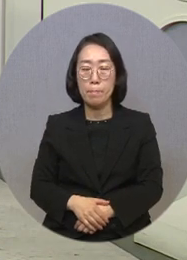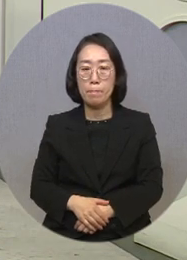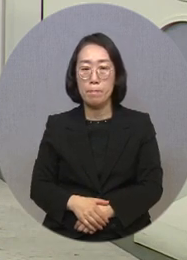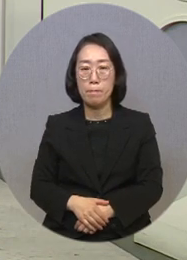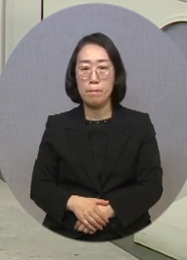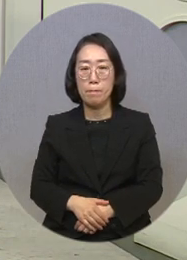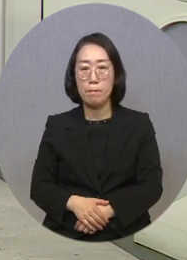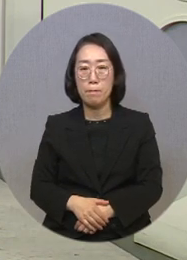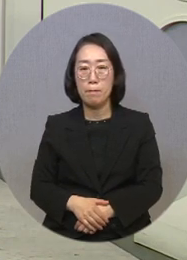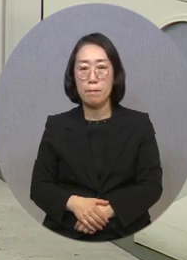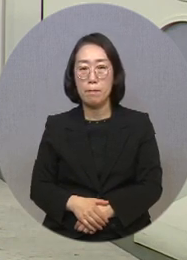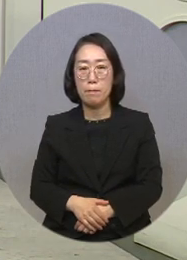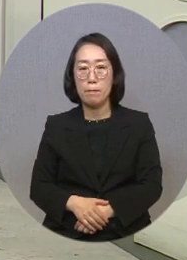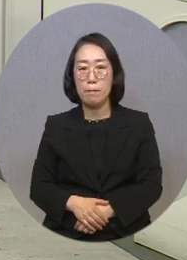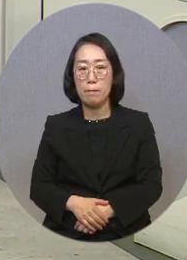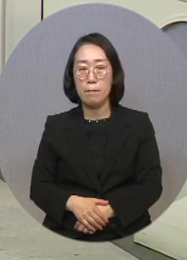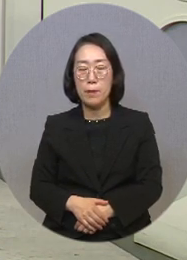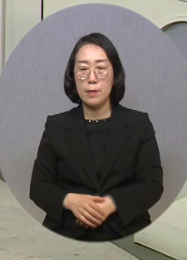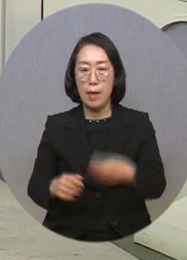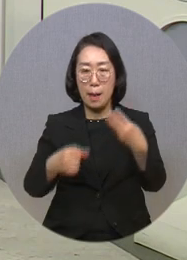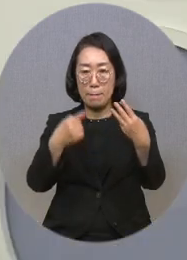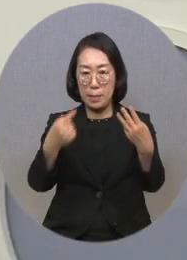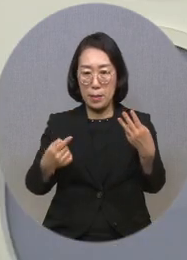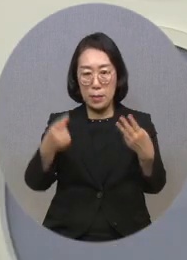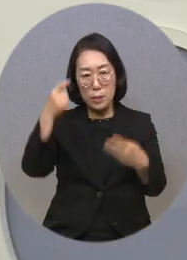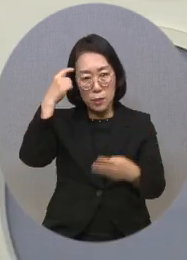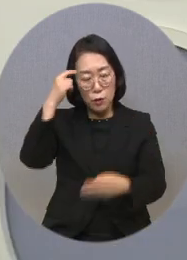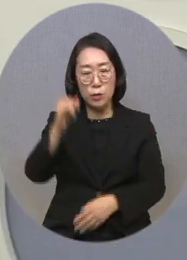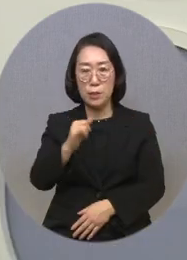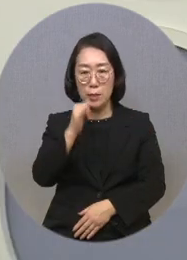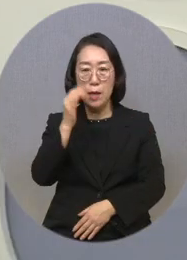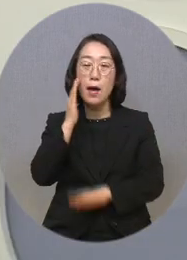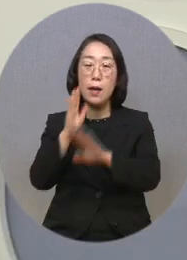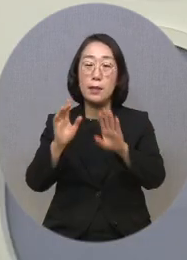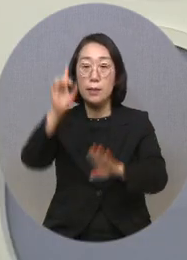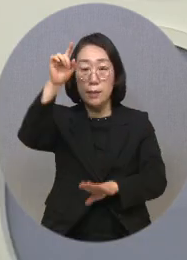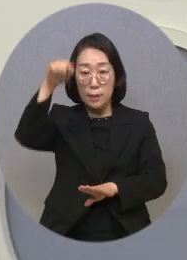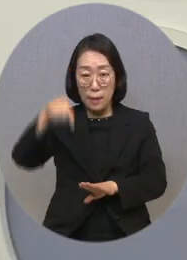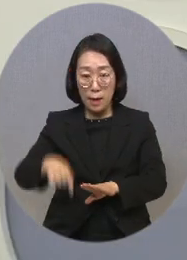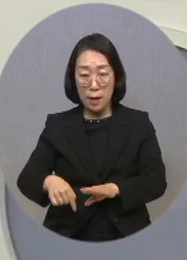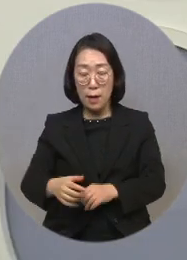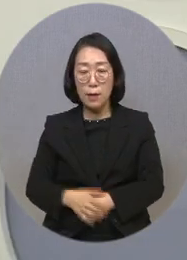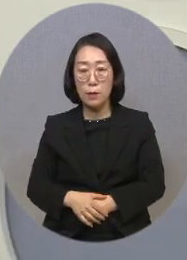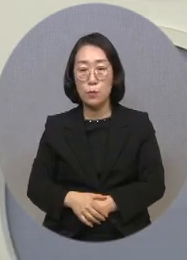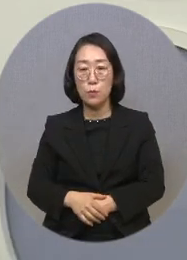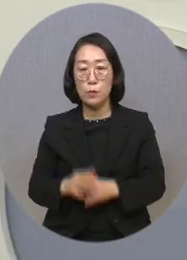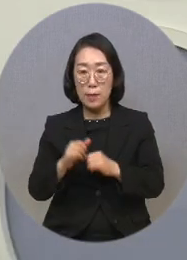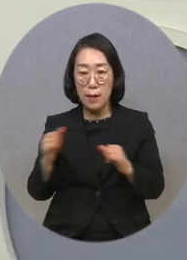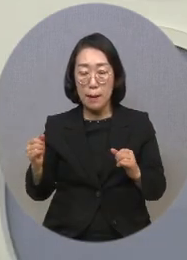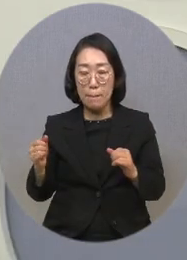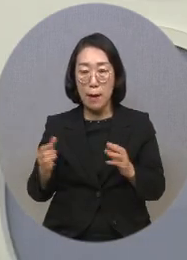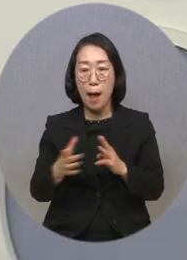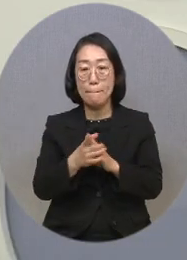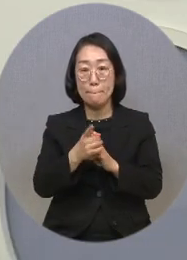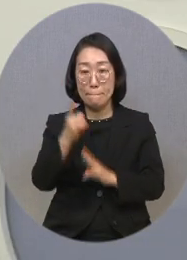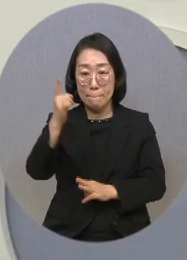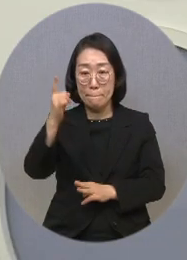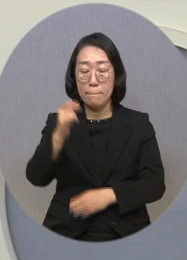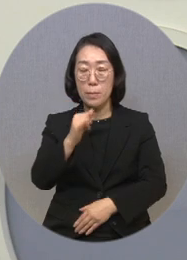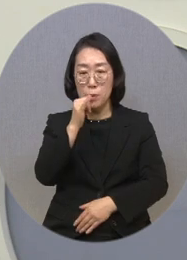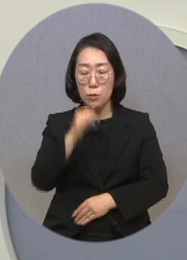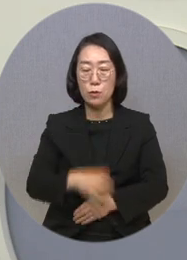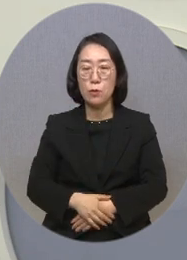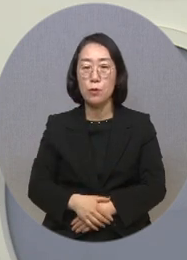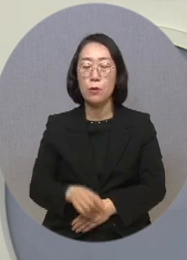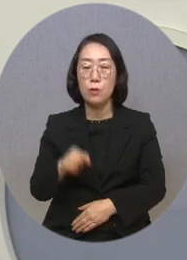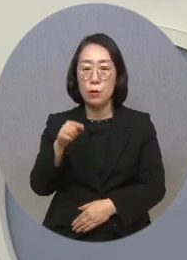그 3.1 신고라는 3.1 정신이 있습니다. 네. 하늘과 땅과 사람이 하나인 그러한 정신이 있어서